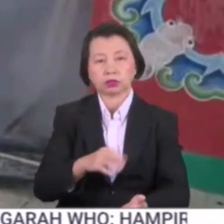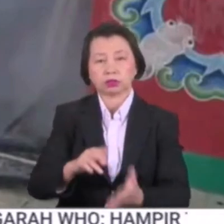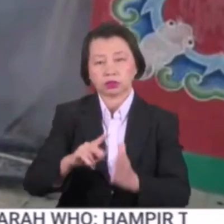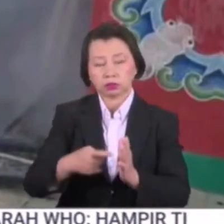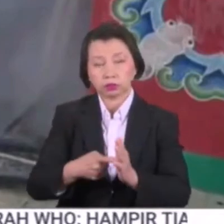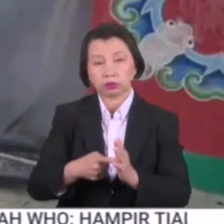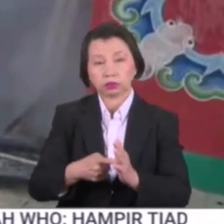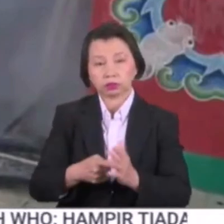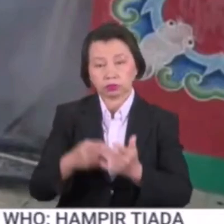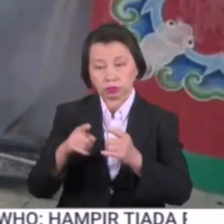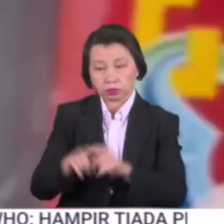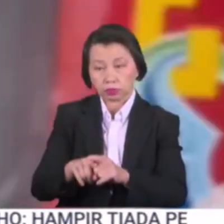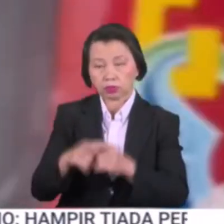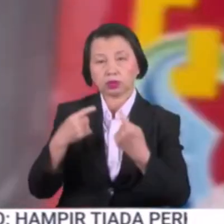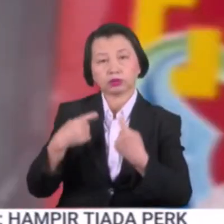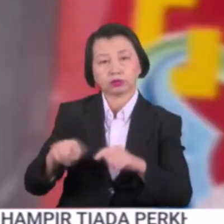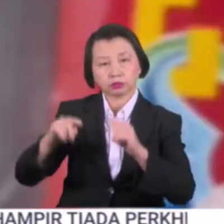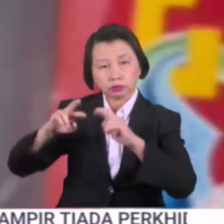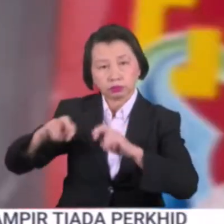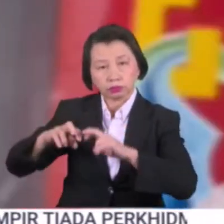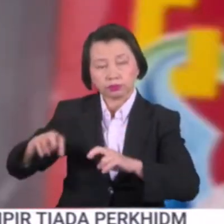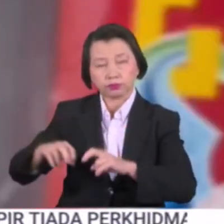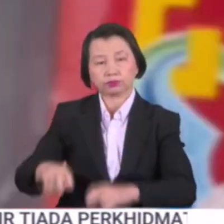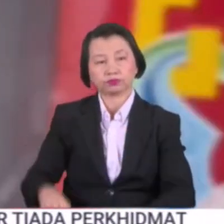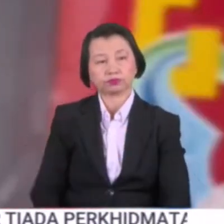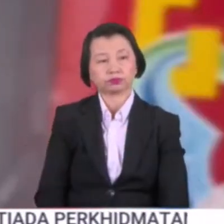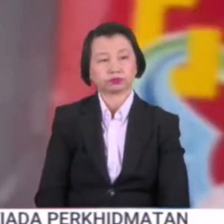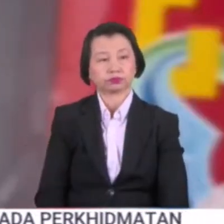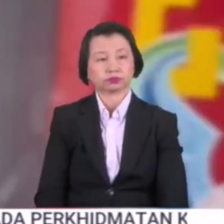punca kejadian masih disiasat